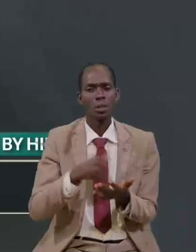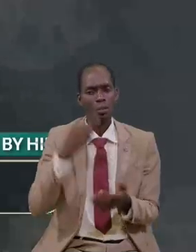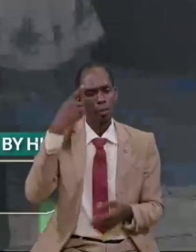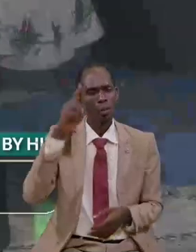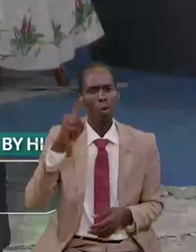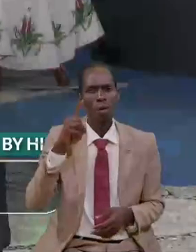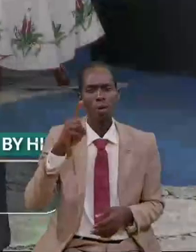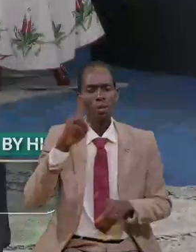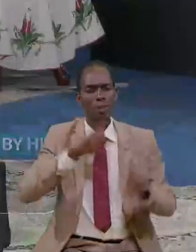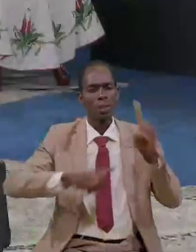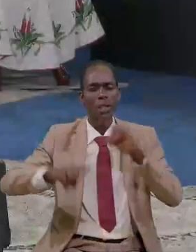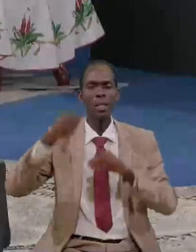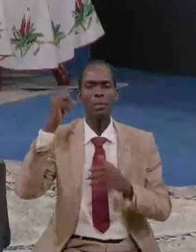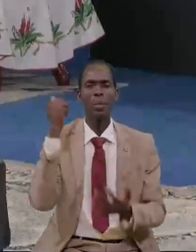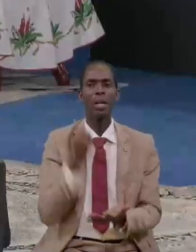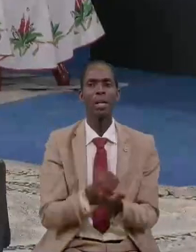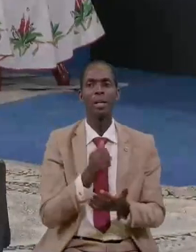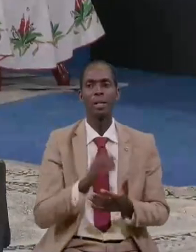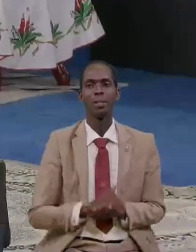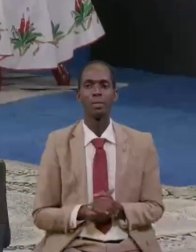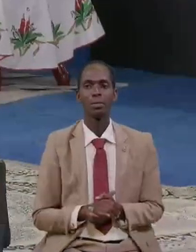C'est qui là-bas? De qui je parle? Amen.